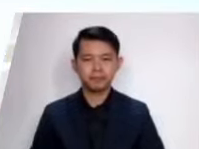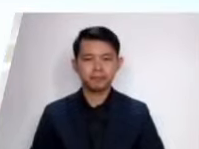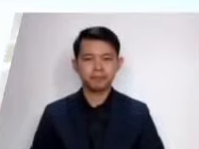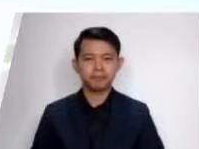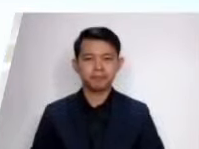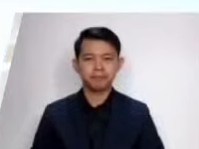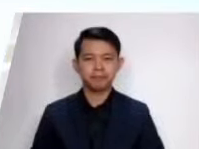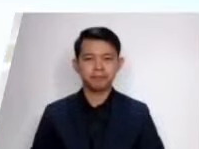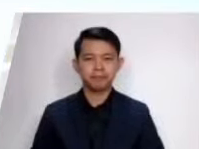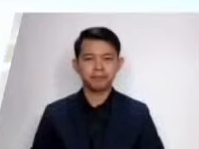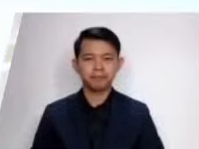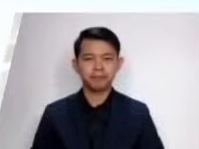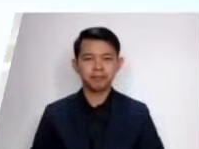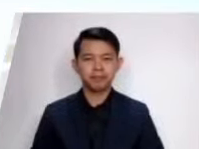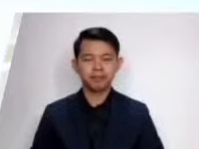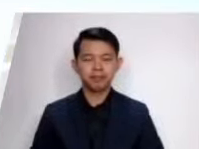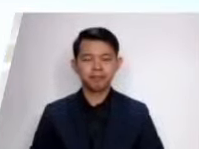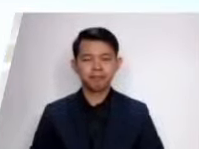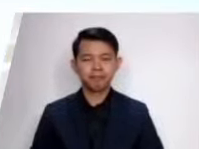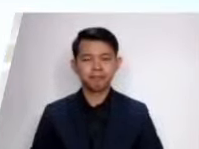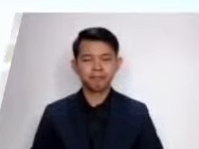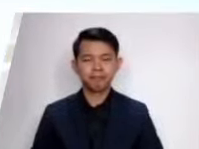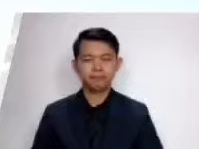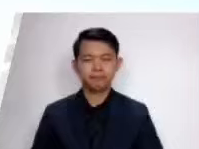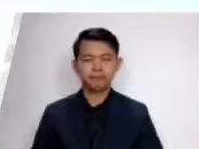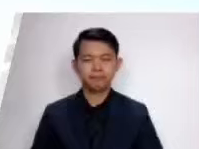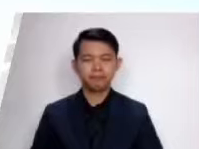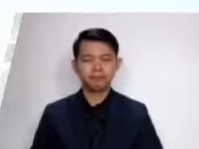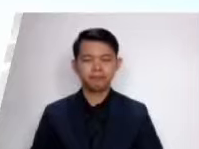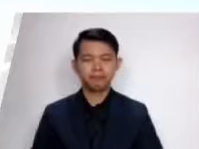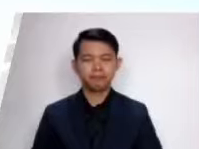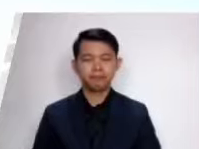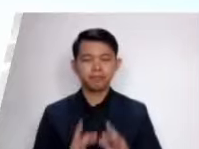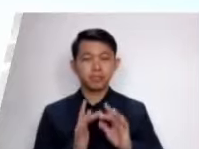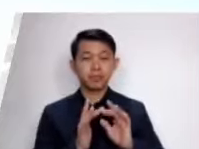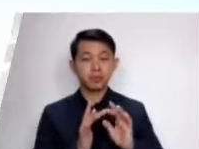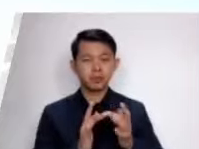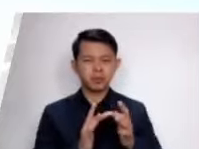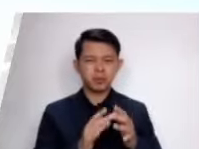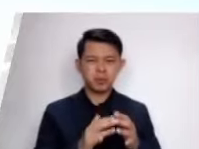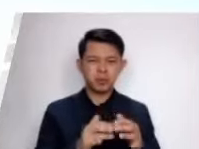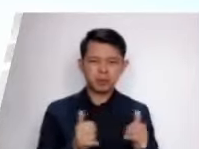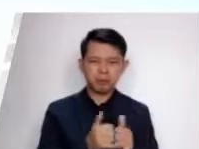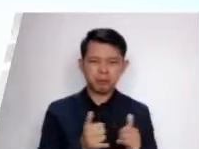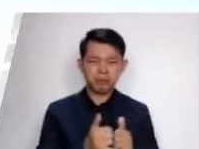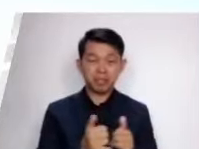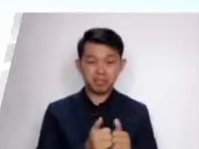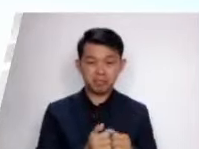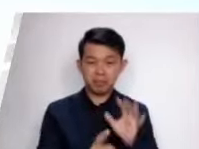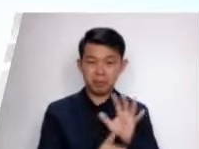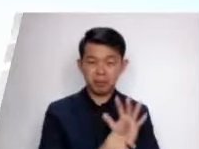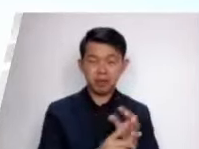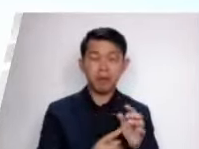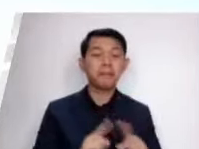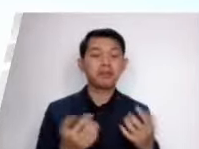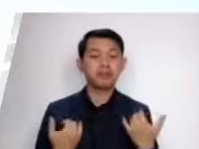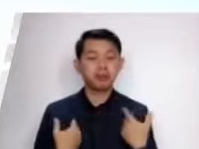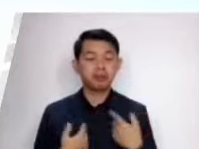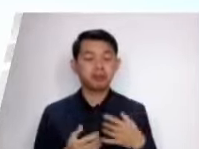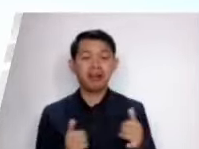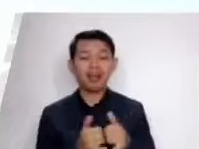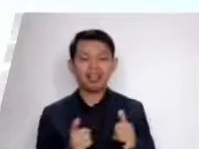Eto naman, kahit uso na ang digital at online games, may mga laro talagang hindi humaluluma ng panahon. Gaya ng mga larong kalye